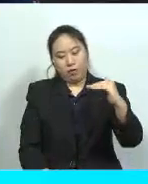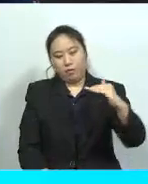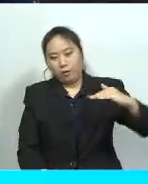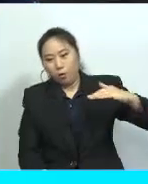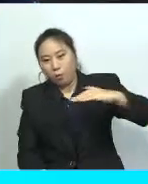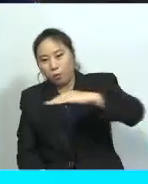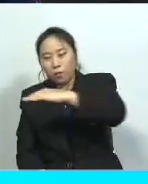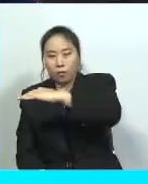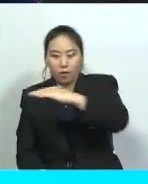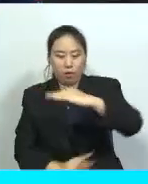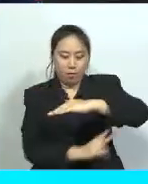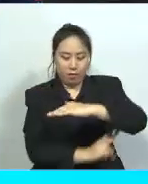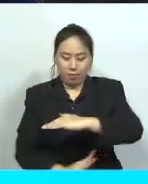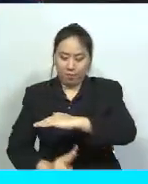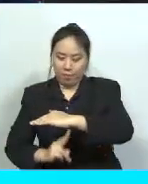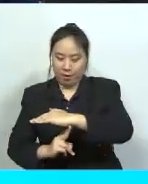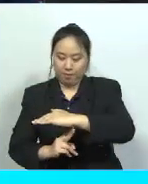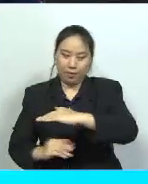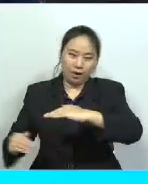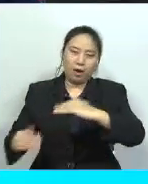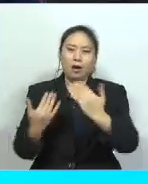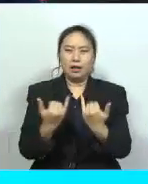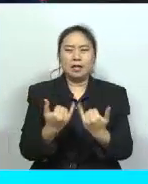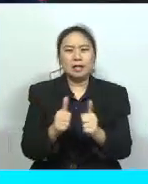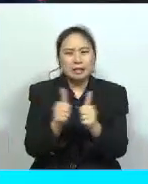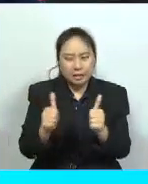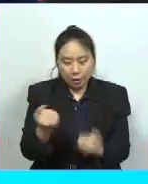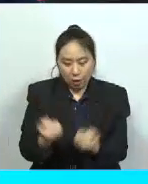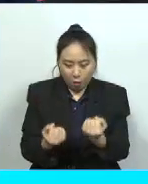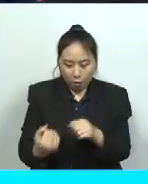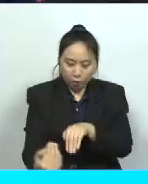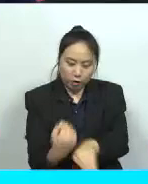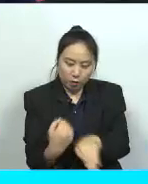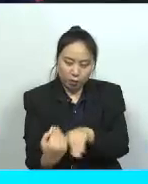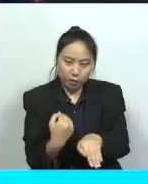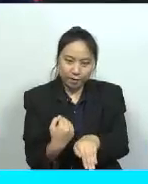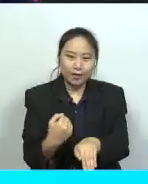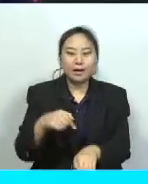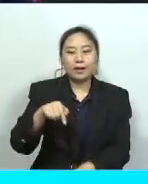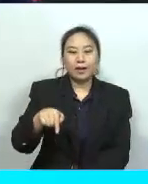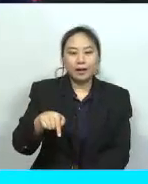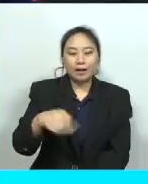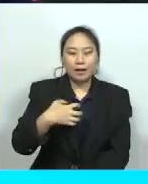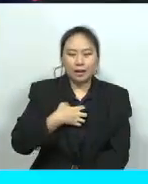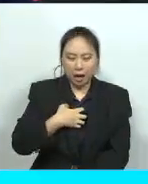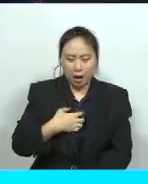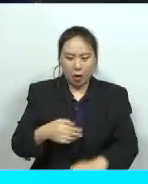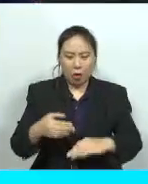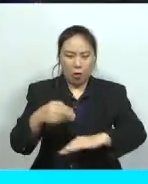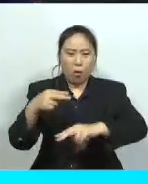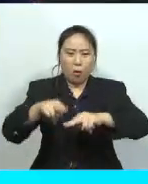หรับคนขับรถนะครับเด็กๆหรือว่าผู้หลักผู้ใหญ่ที่ขับรถจะข้ามทางรถไฟ